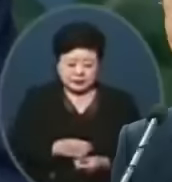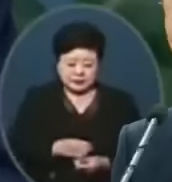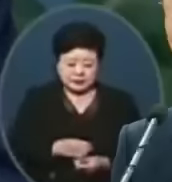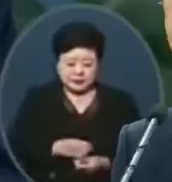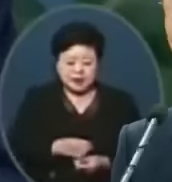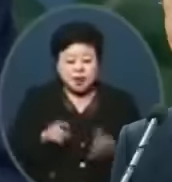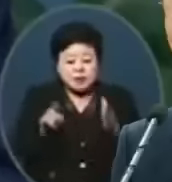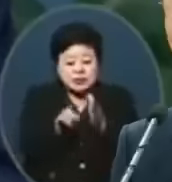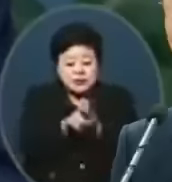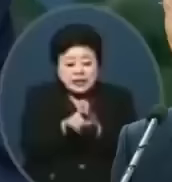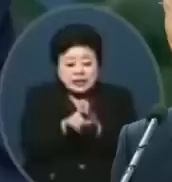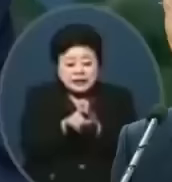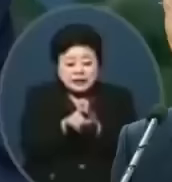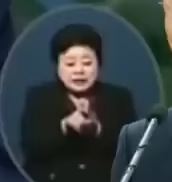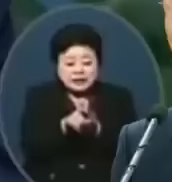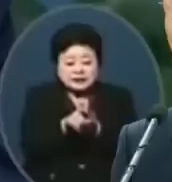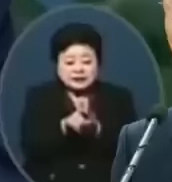믿음이